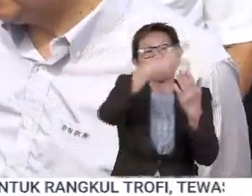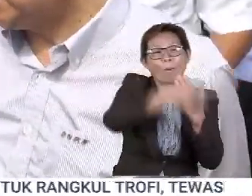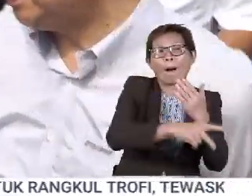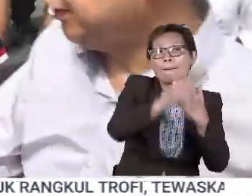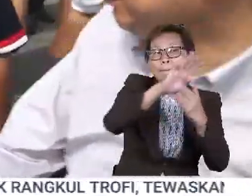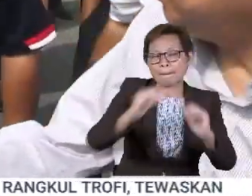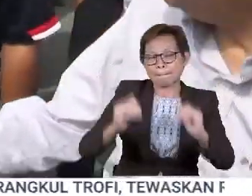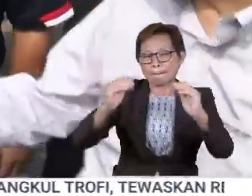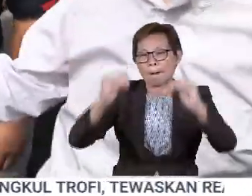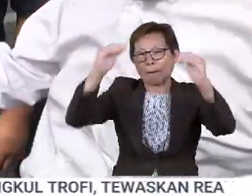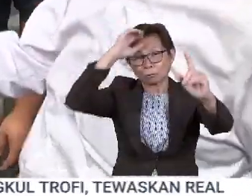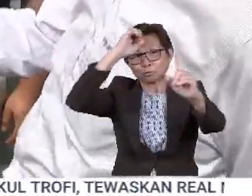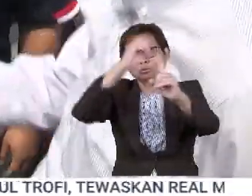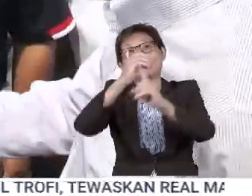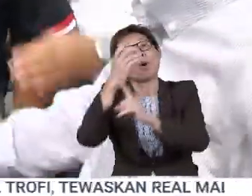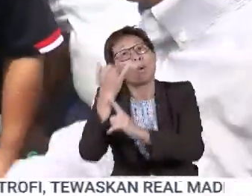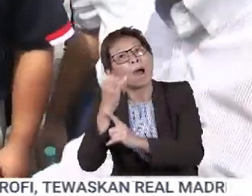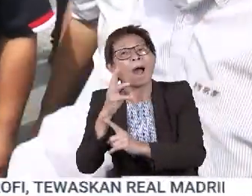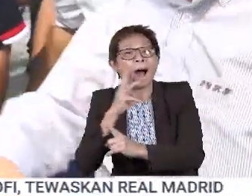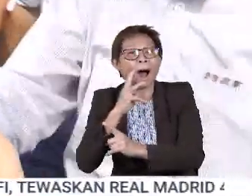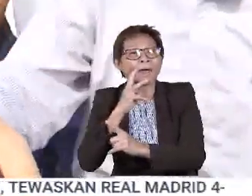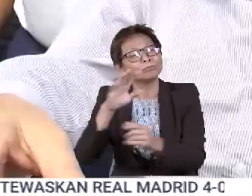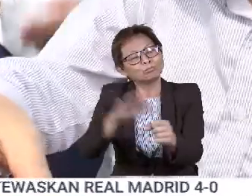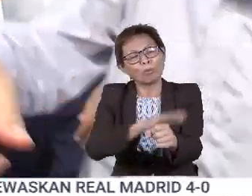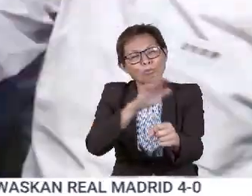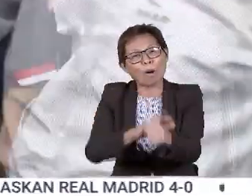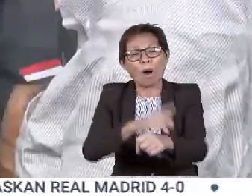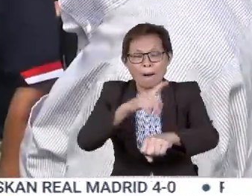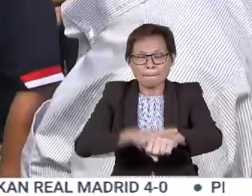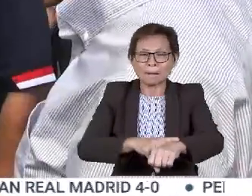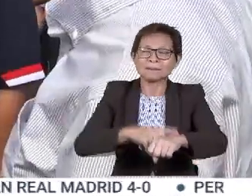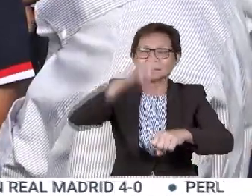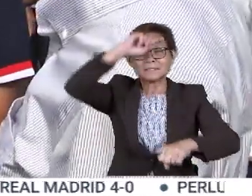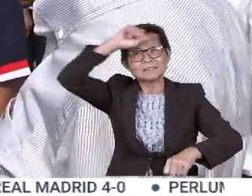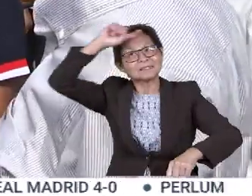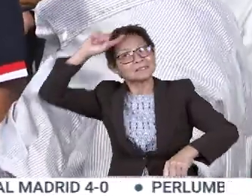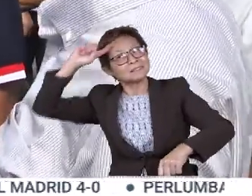itu juga bertujuan memastikan bekalan air mentah mencukupi ketika musim kemarau.